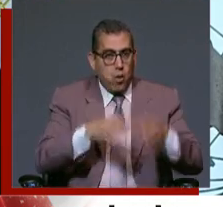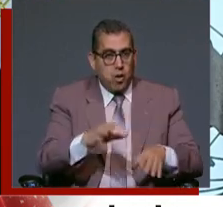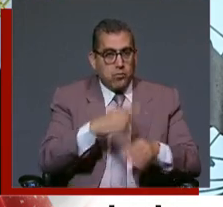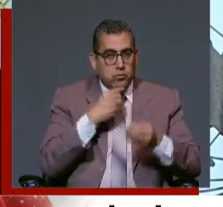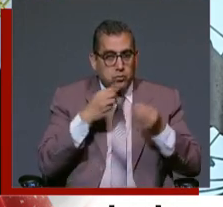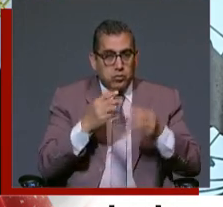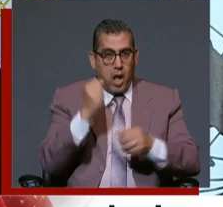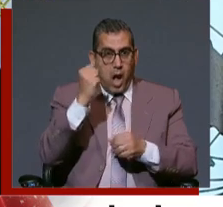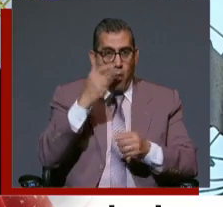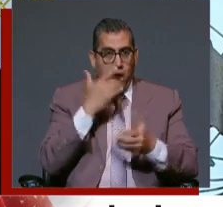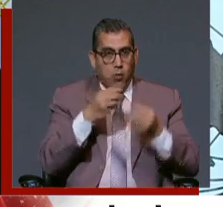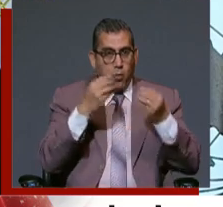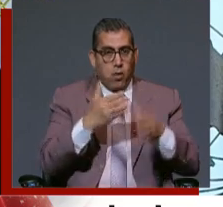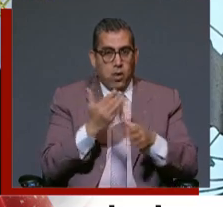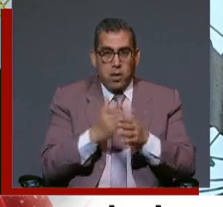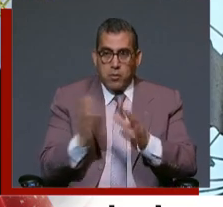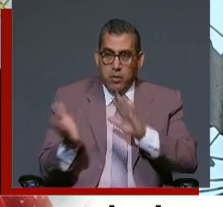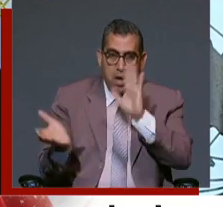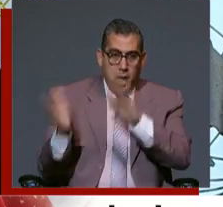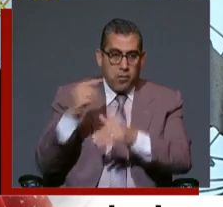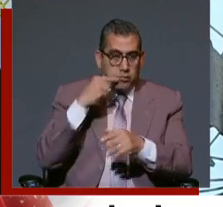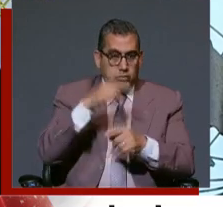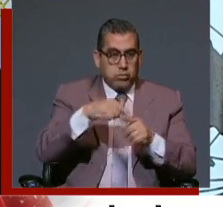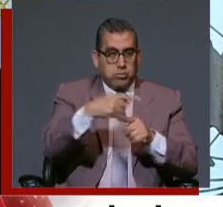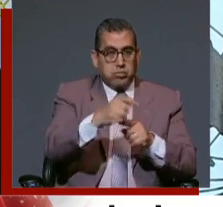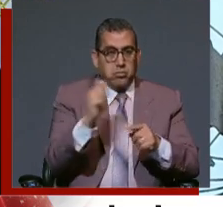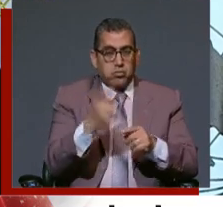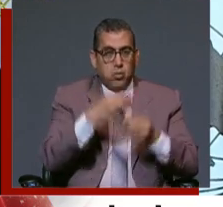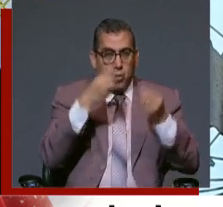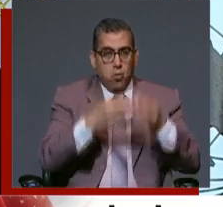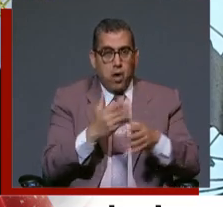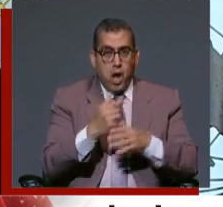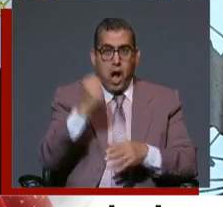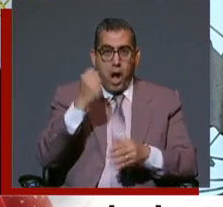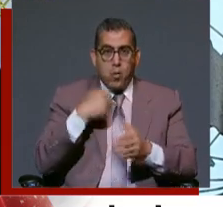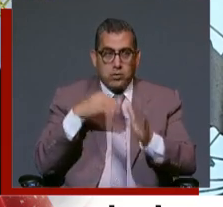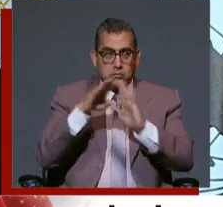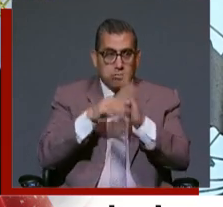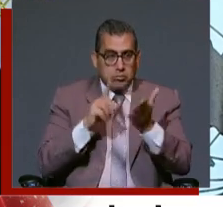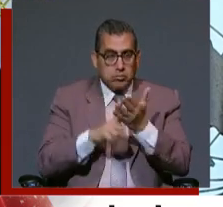أمام المخاطر ولتعزيز قدرتها على